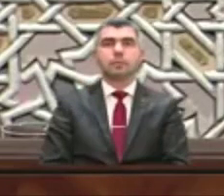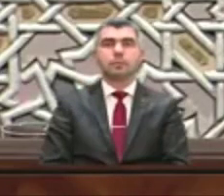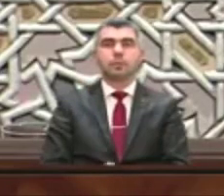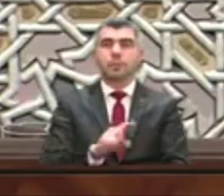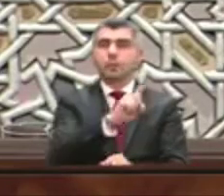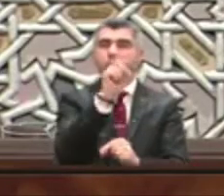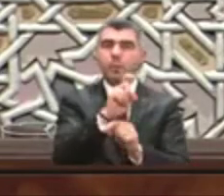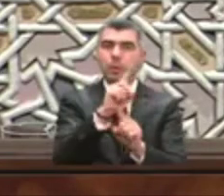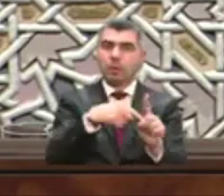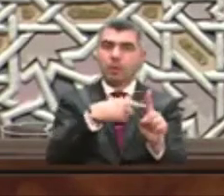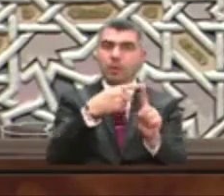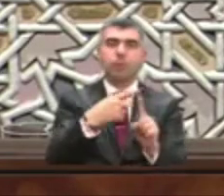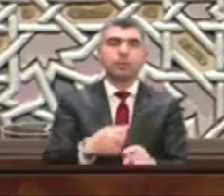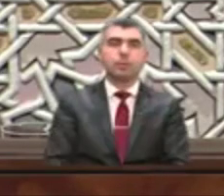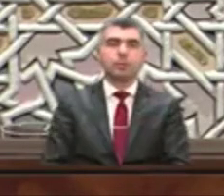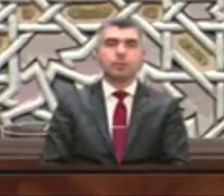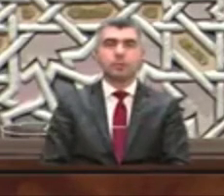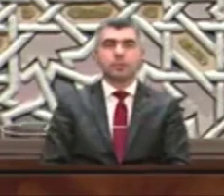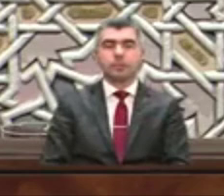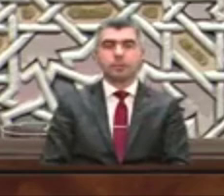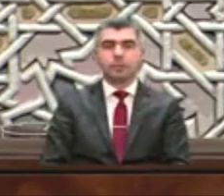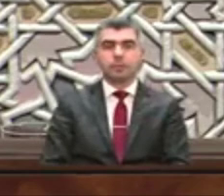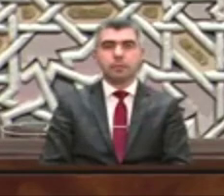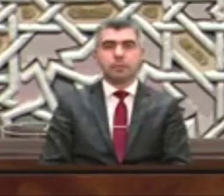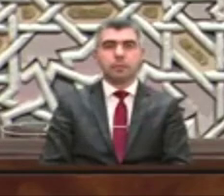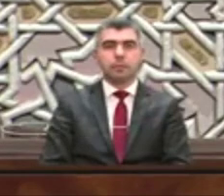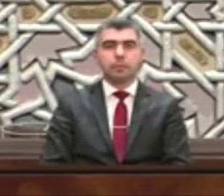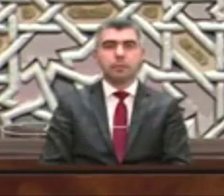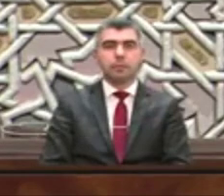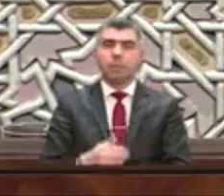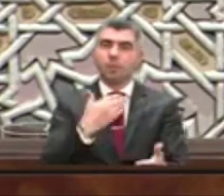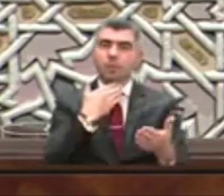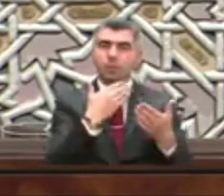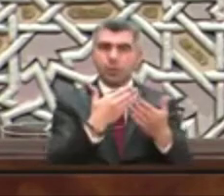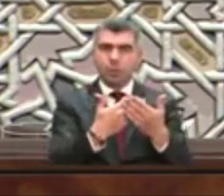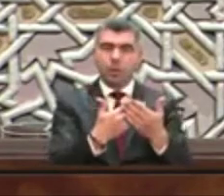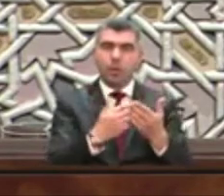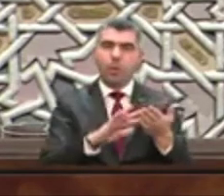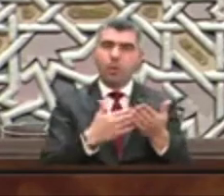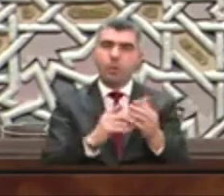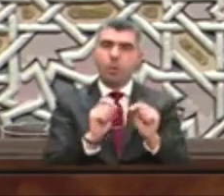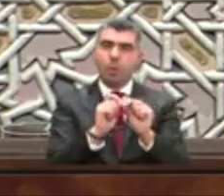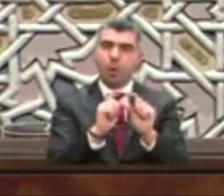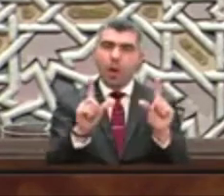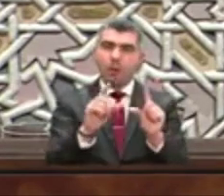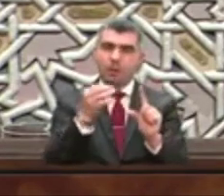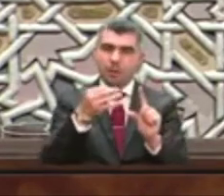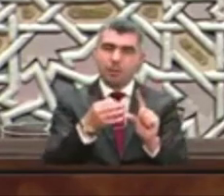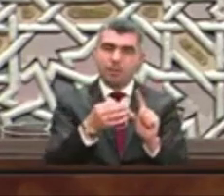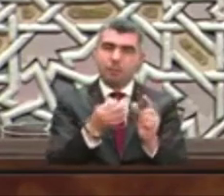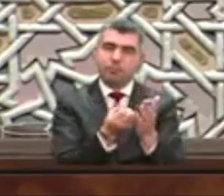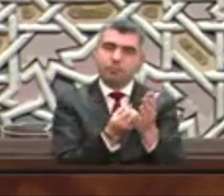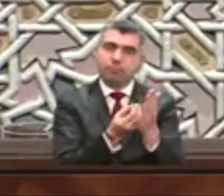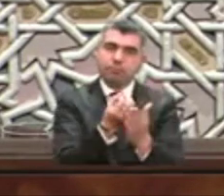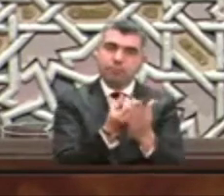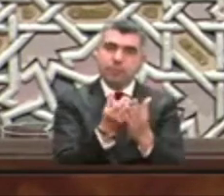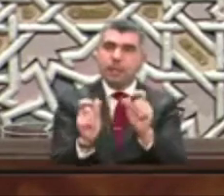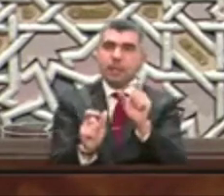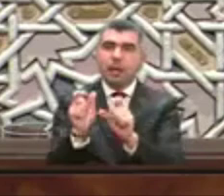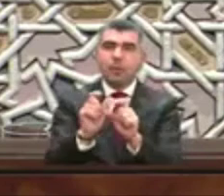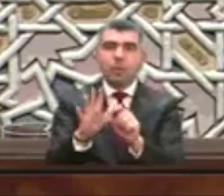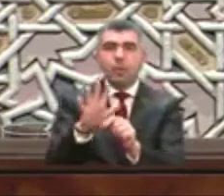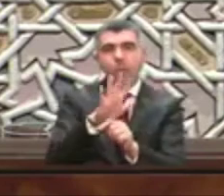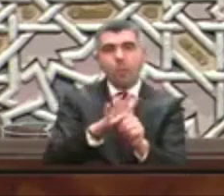للتعقيب، لكم الكلمه. سيد الوزير، نشكركم على هذه التوضيحات الكفيله بتنوير الراي العام